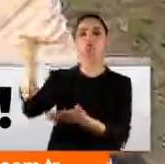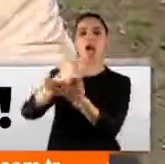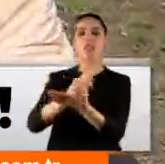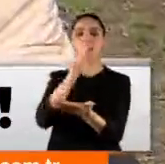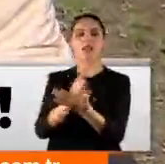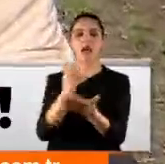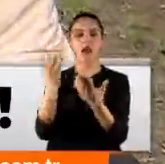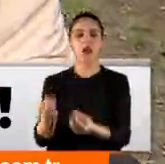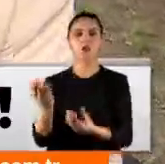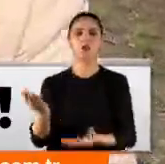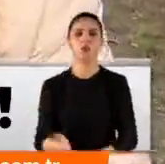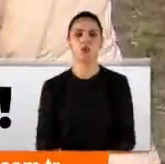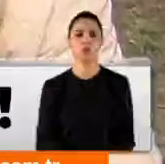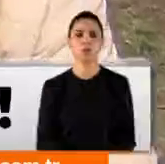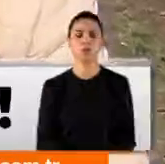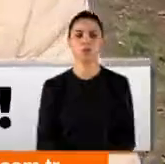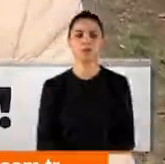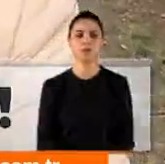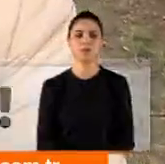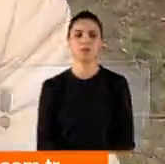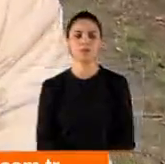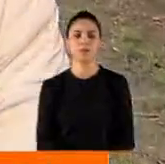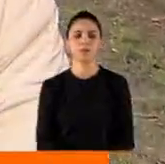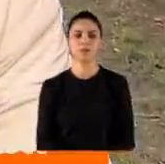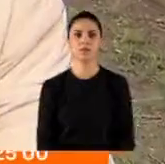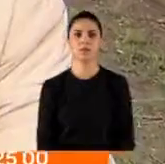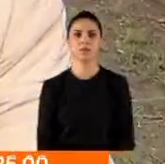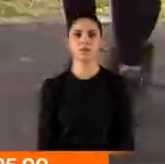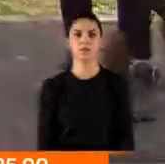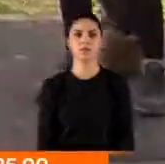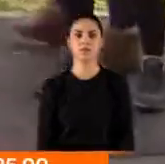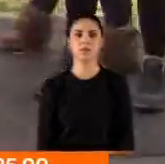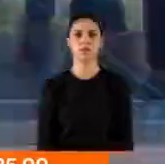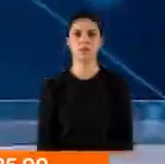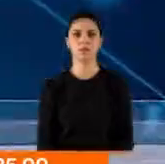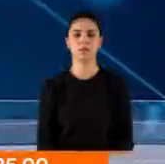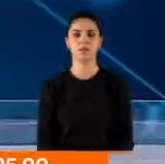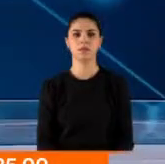verdi. Gerçekten çok tedirgin oluyoruz. Korkuyoruz açıkçası.